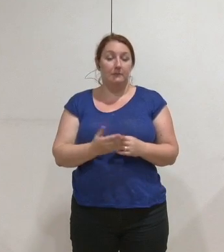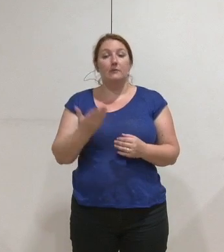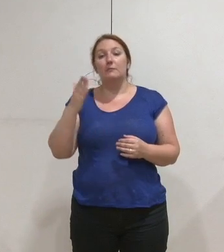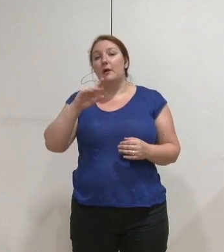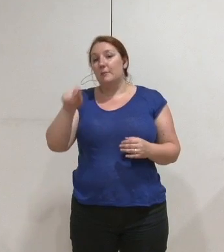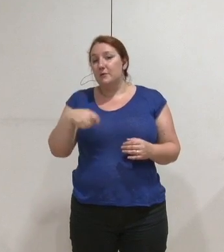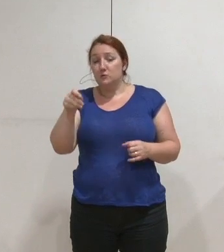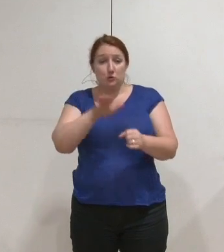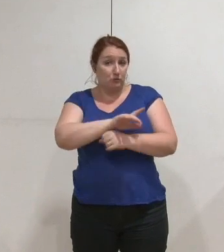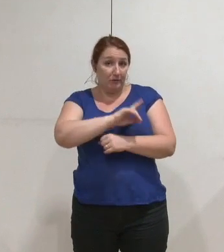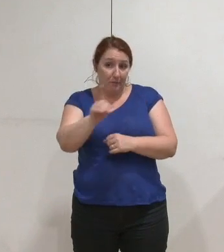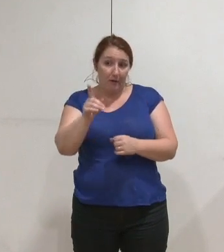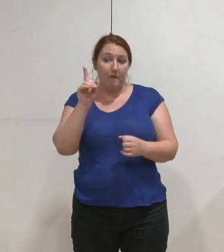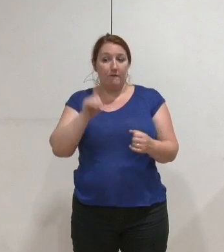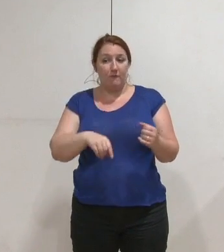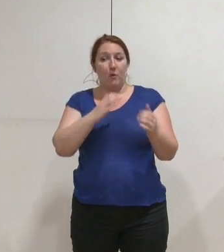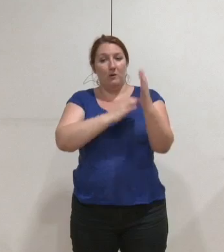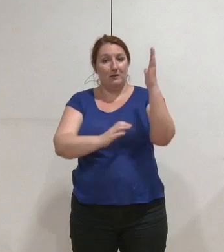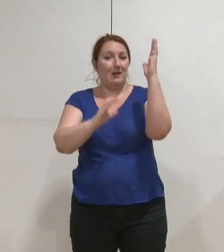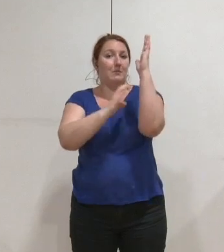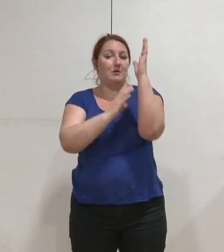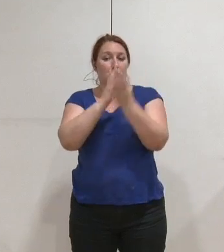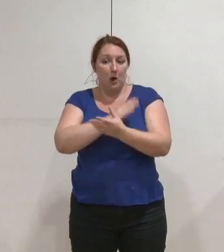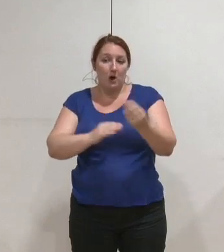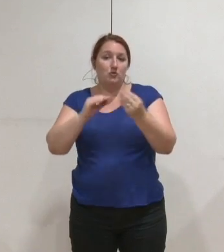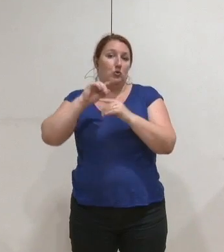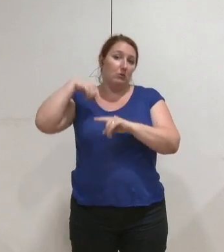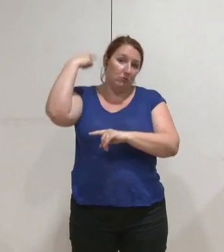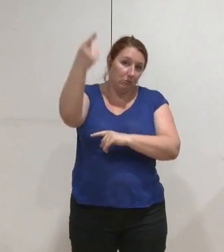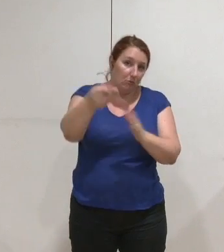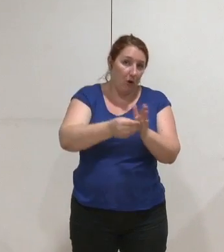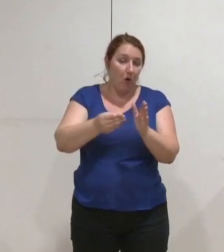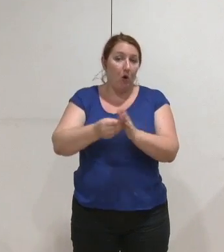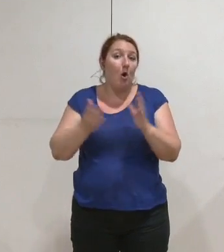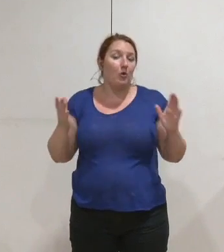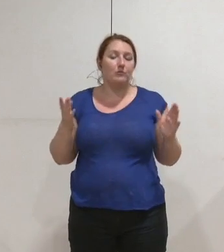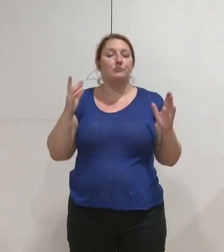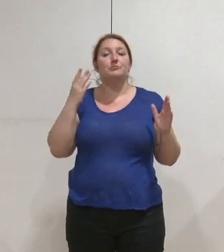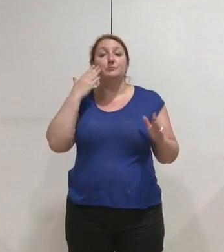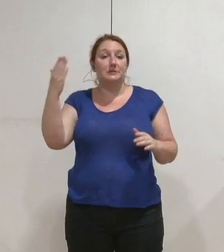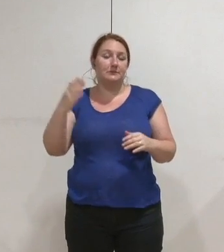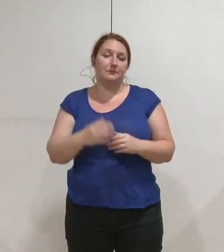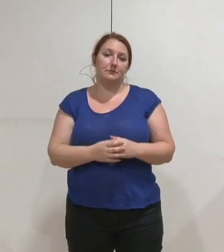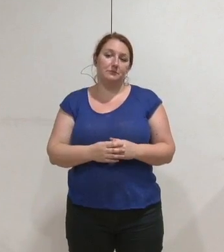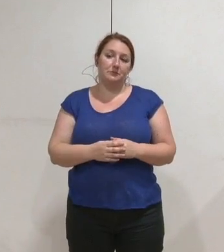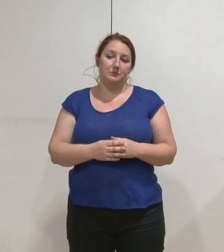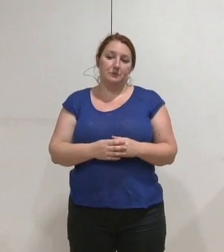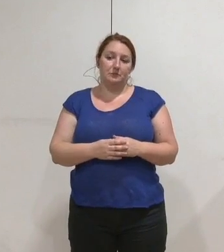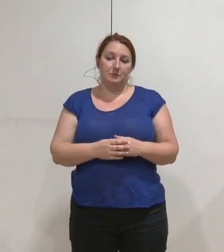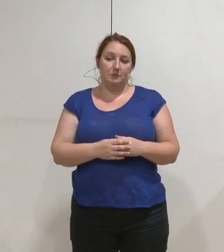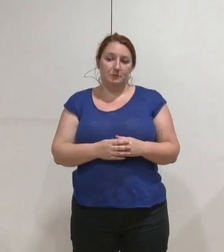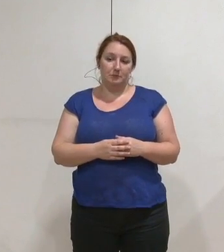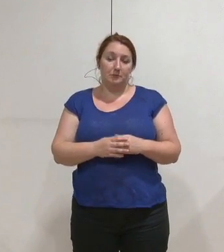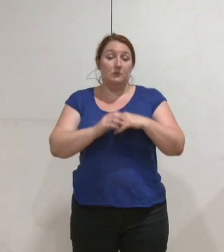être complétée donc éidemment par une délibération enfin qu'en tout cas il faudra de nouveau délibérer si on arrive à cette possibilité là dans le